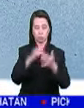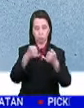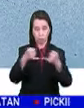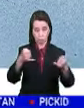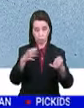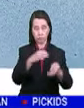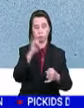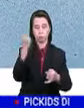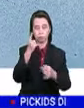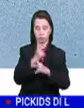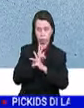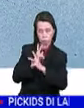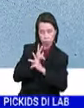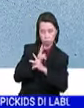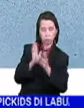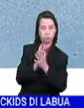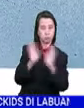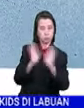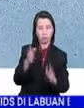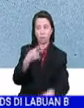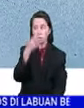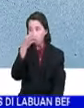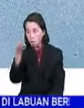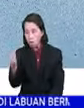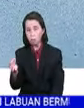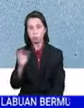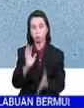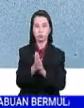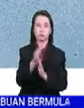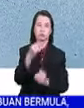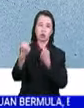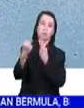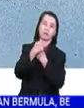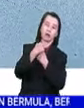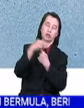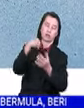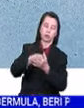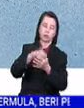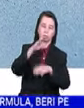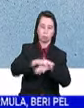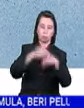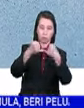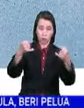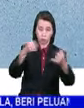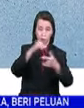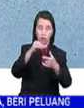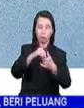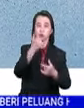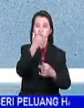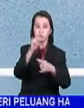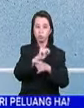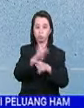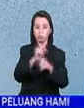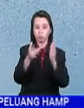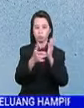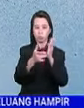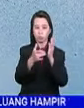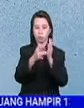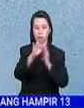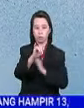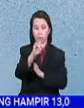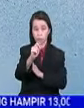dan sentiasa berwaspada supaya tidak terjerat dengan menjadi mangsa penipuan dalam talian ataupun penyalahgunaan teknologi